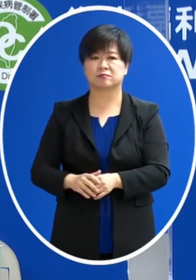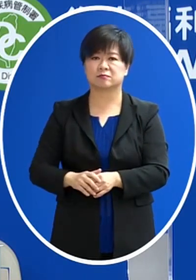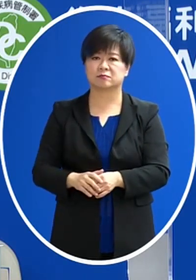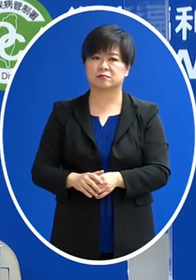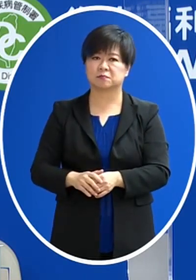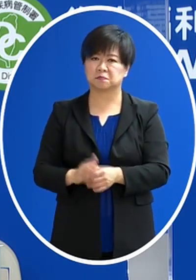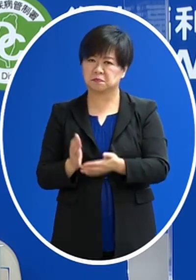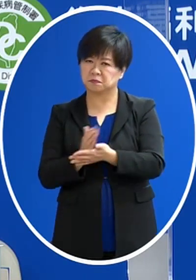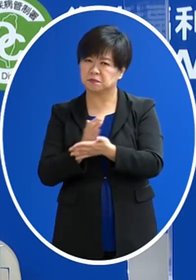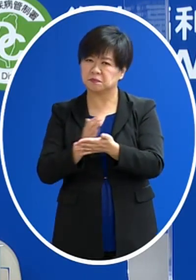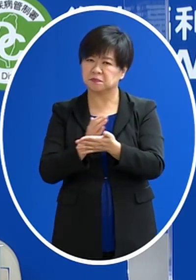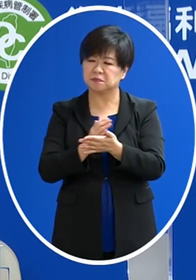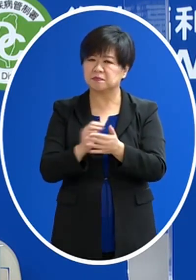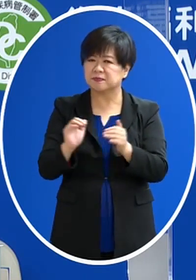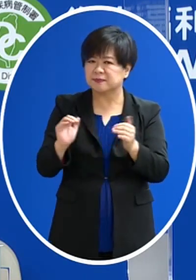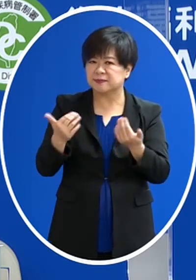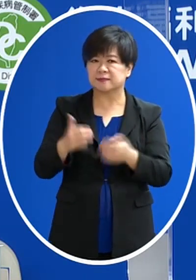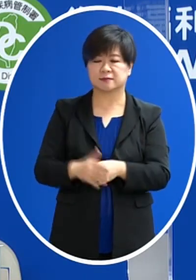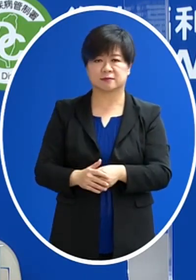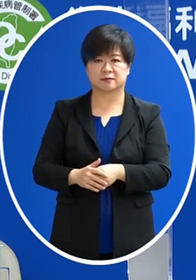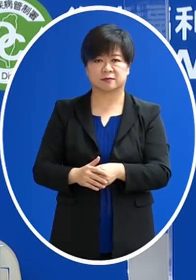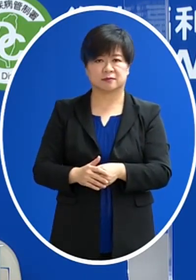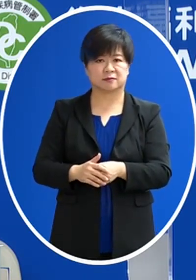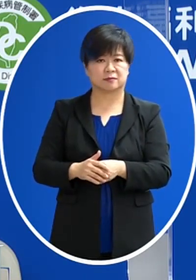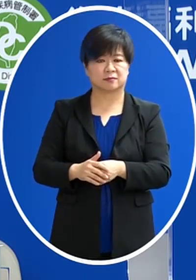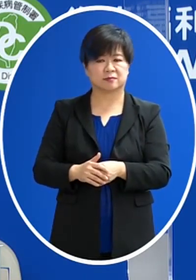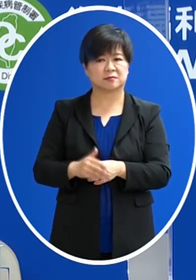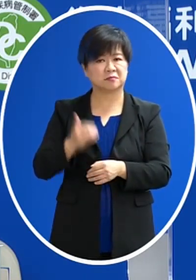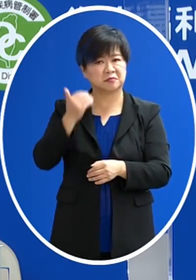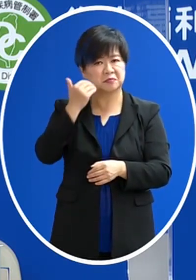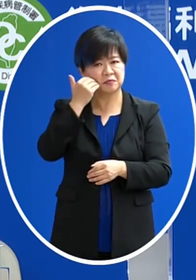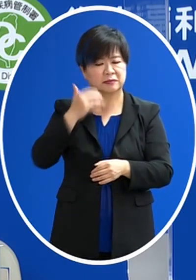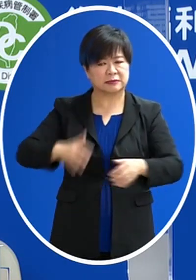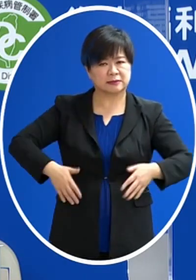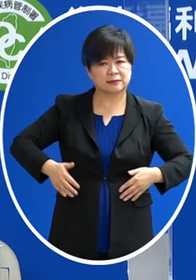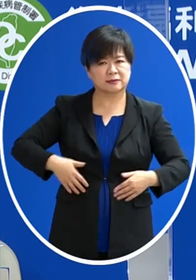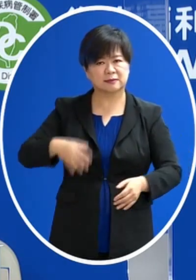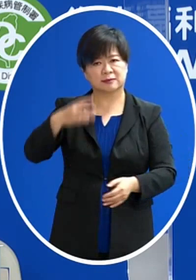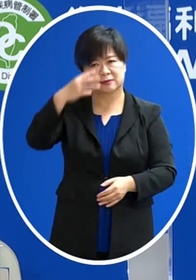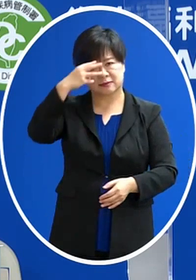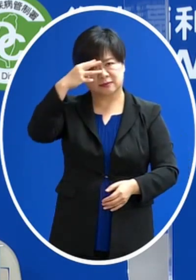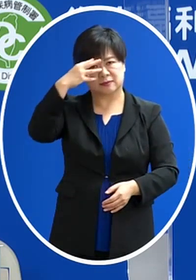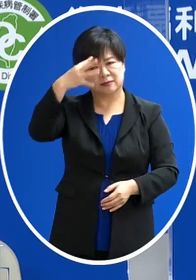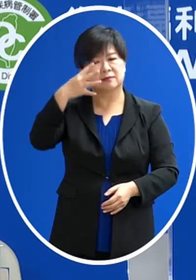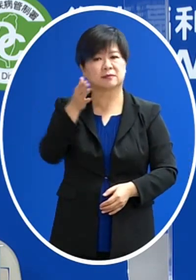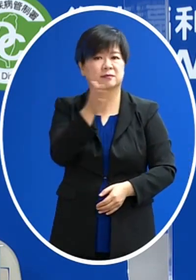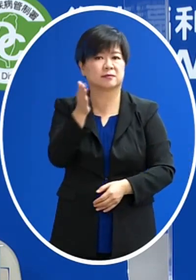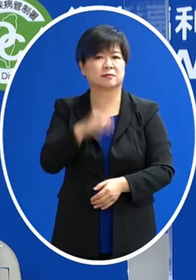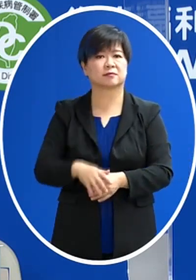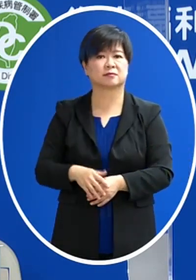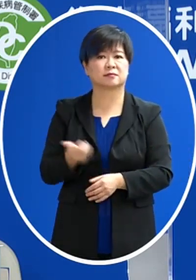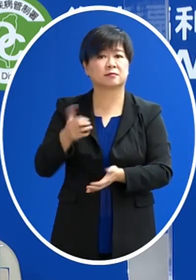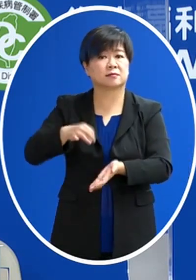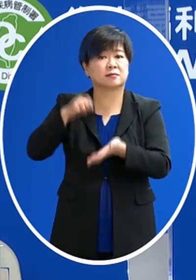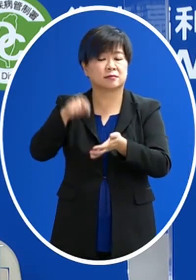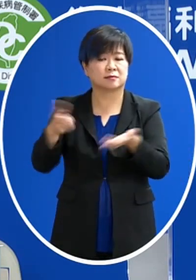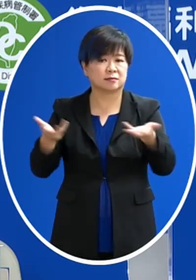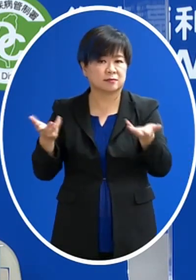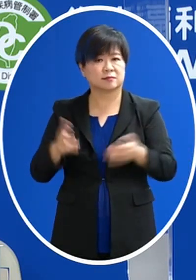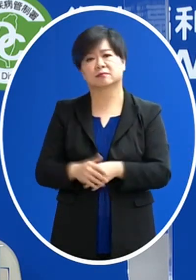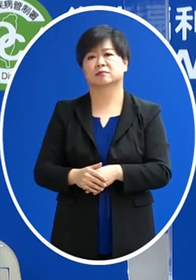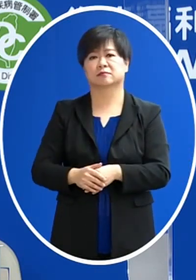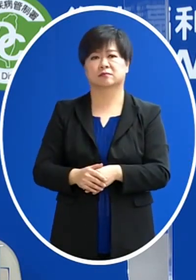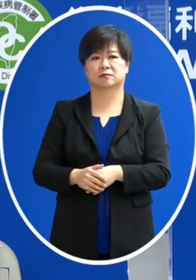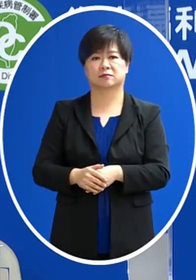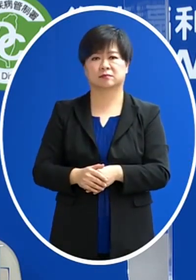还要至少要3-4天以上吧。嘿，对，需要我刚刚讲的那个过程了。好，那让这